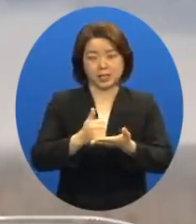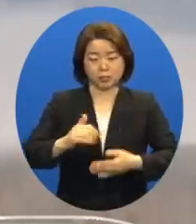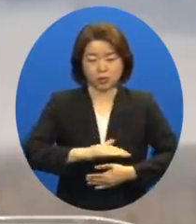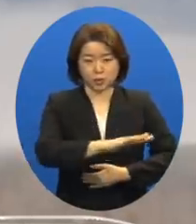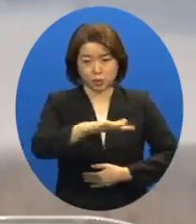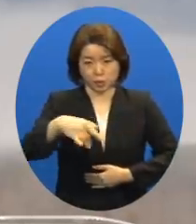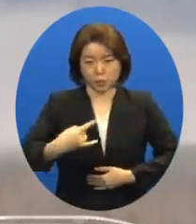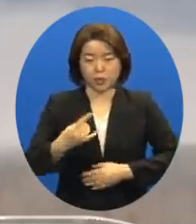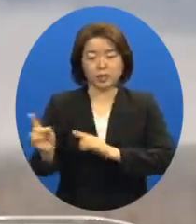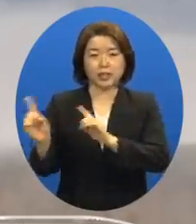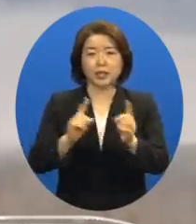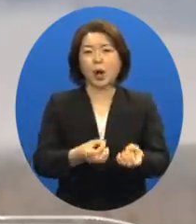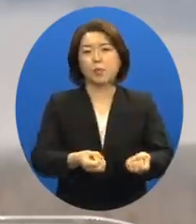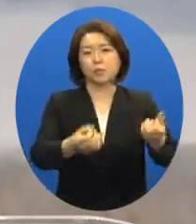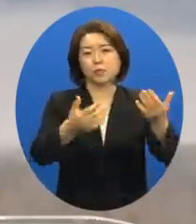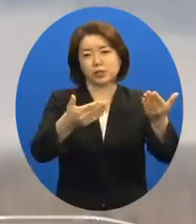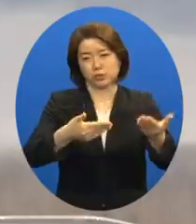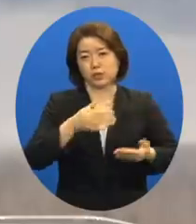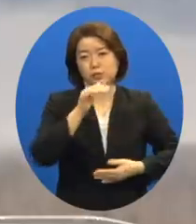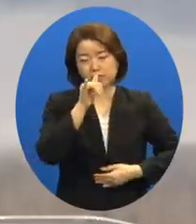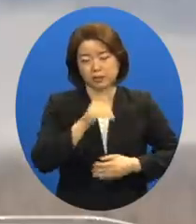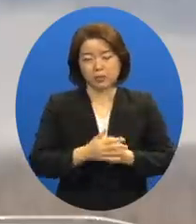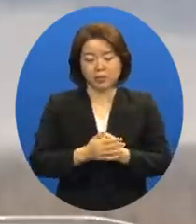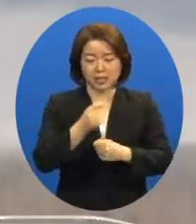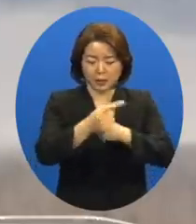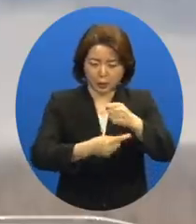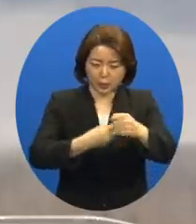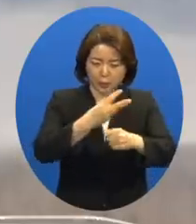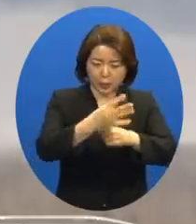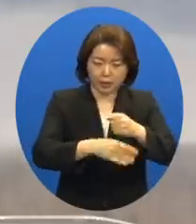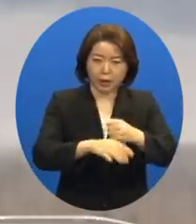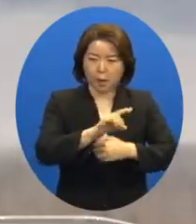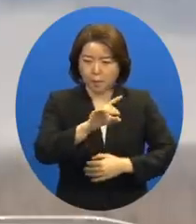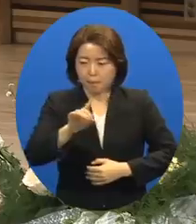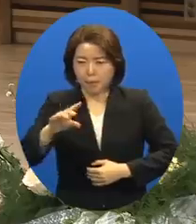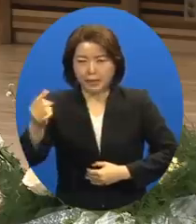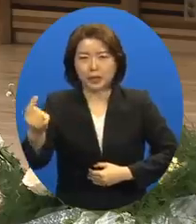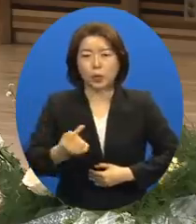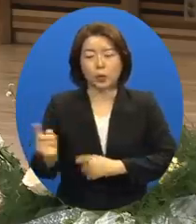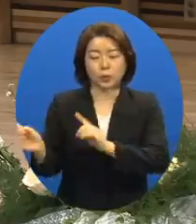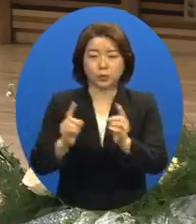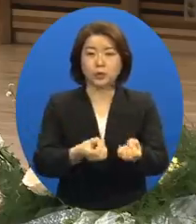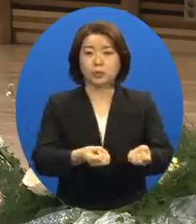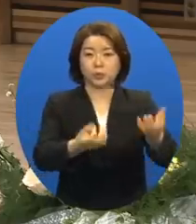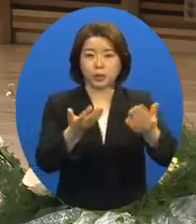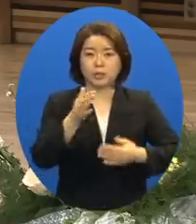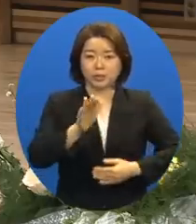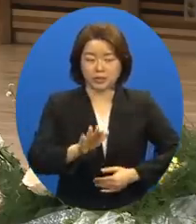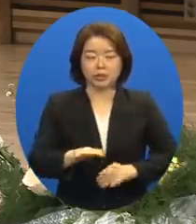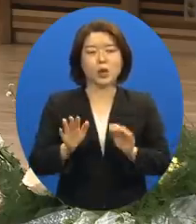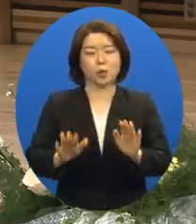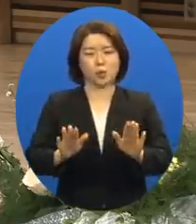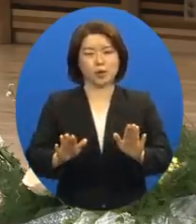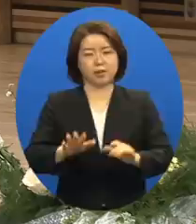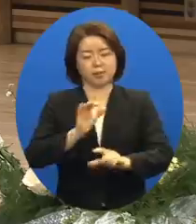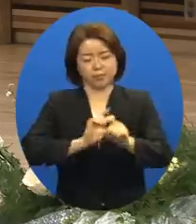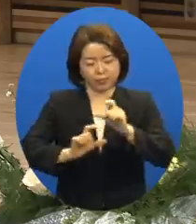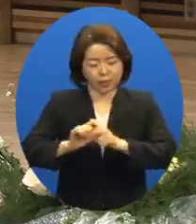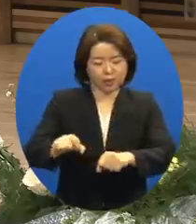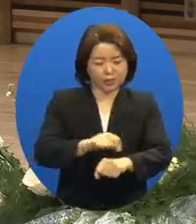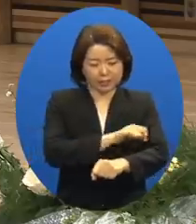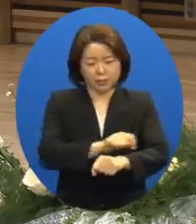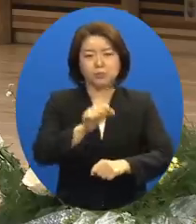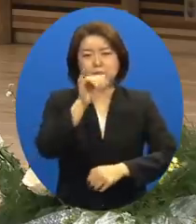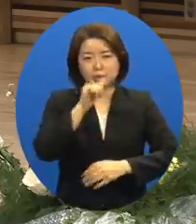부활절을 주셨습니다. 해마다 오는 부활절인데 올해는 참 특별합니다.